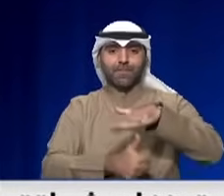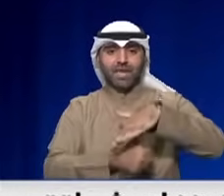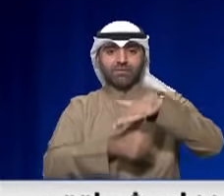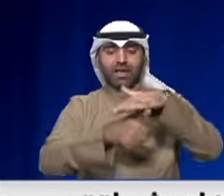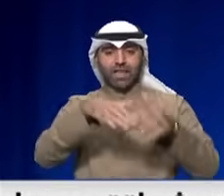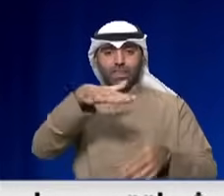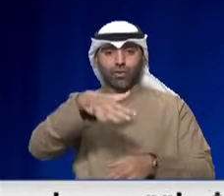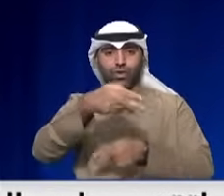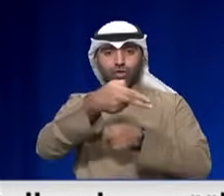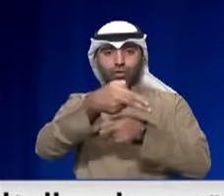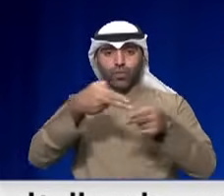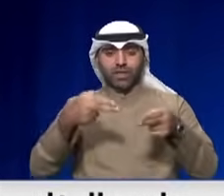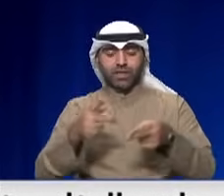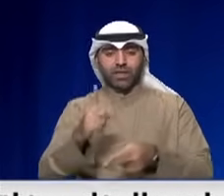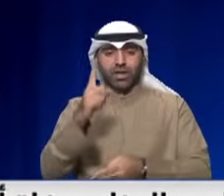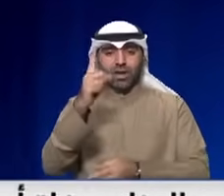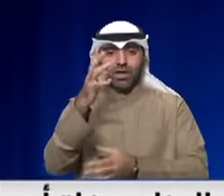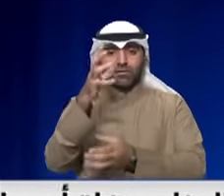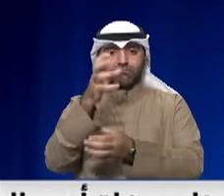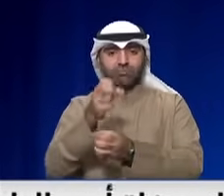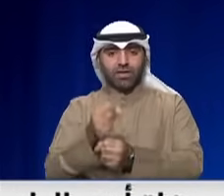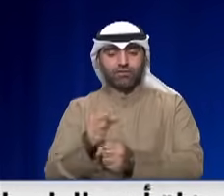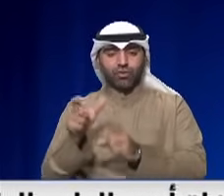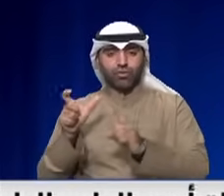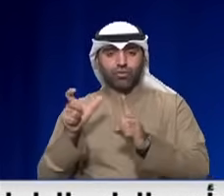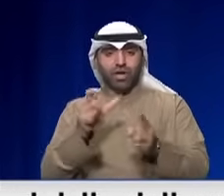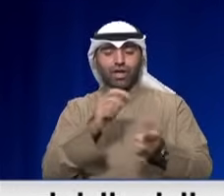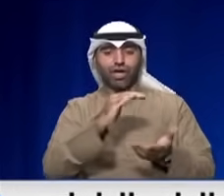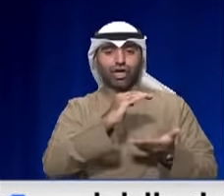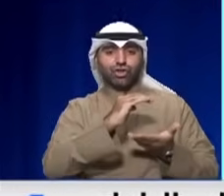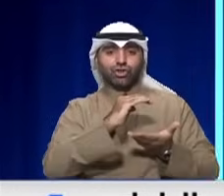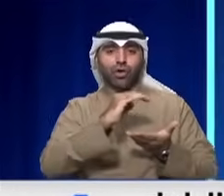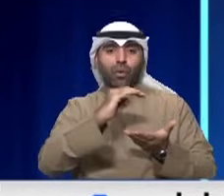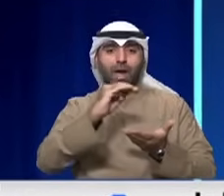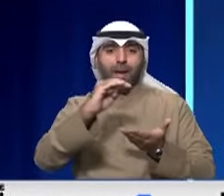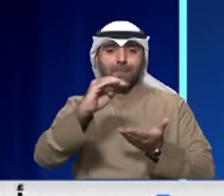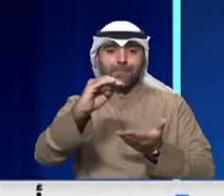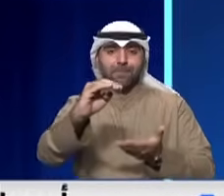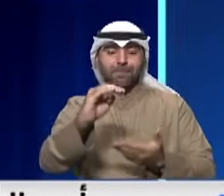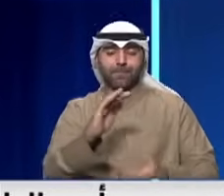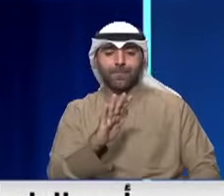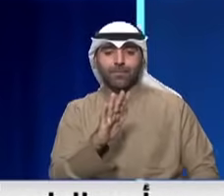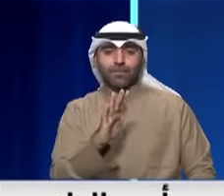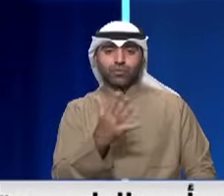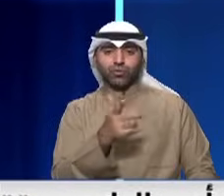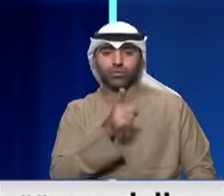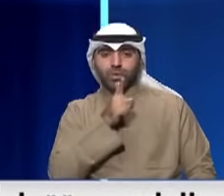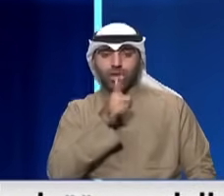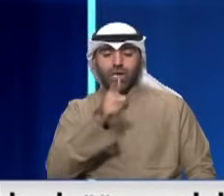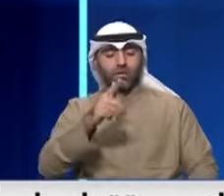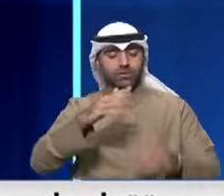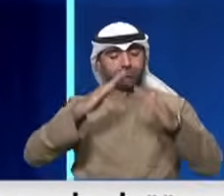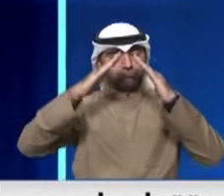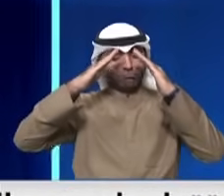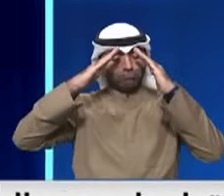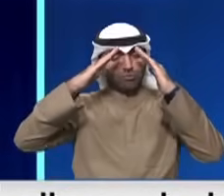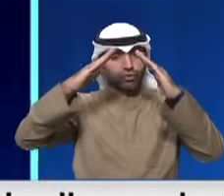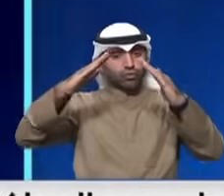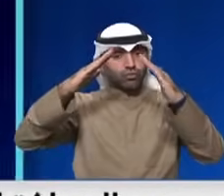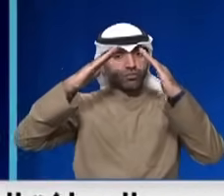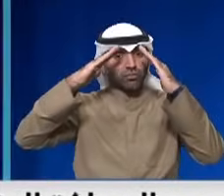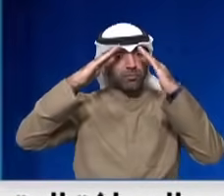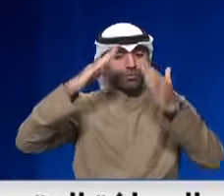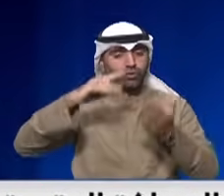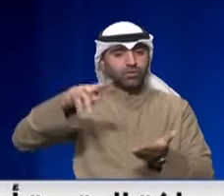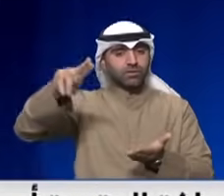البلاد الشيخ مشعل الاحمد الجابر الصباح حفظه الله ورعاه ببرق جوابيه لسموه ضمنها خالصه